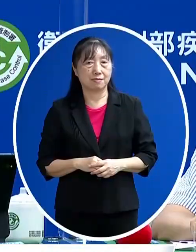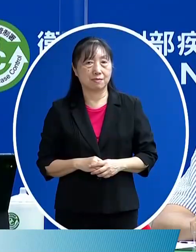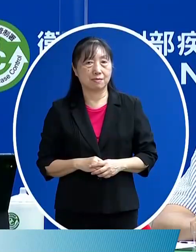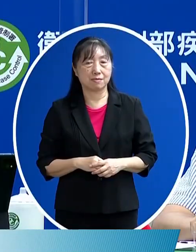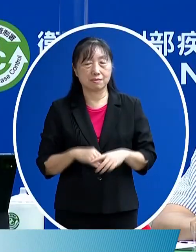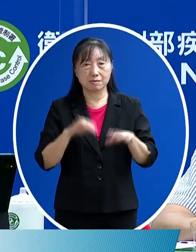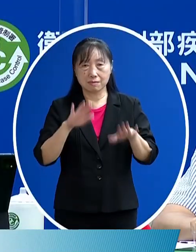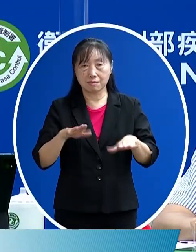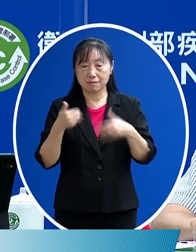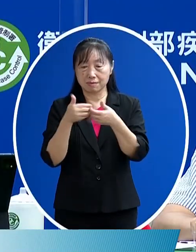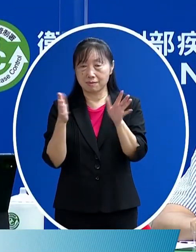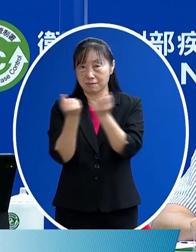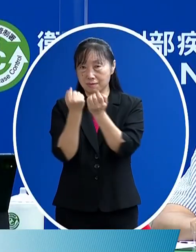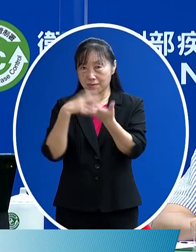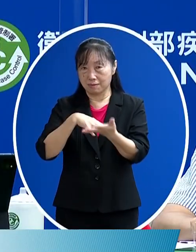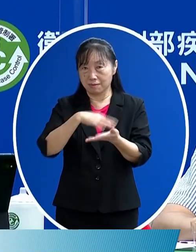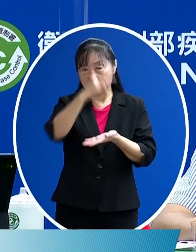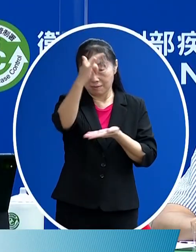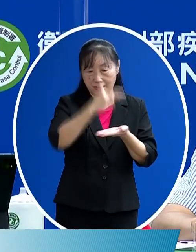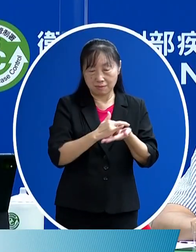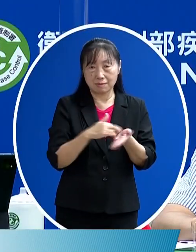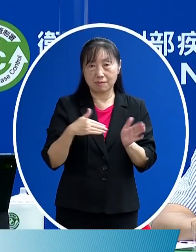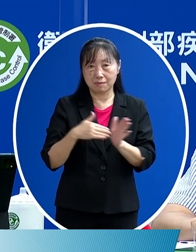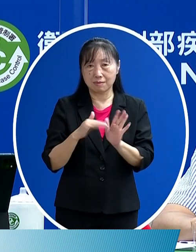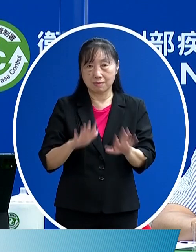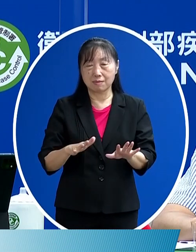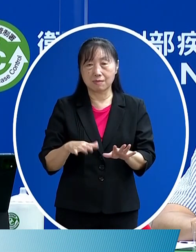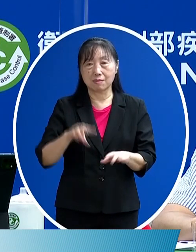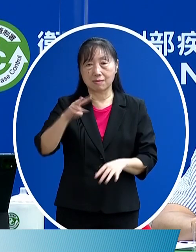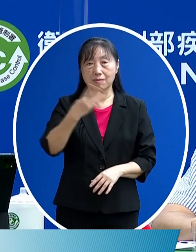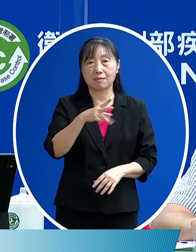前我们莫德纳到货的部分总共有